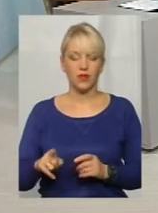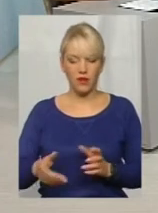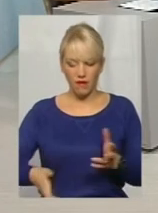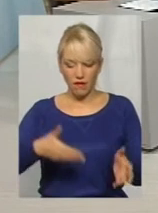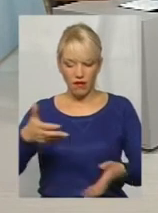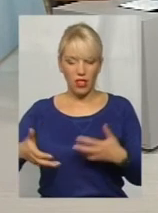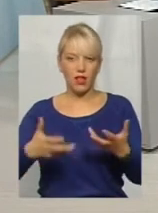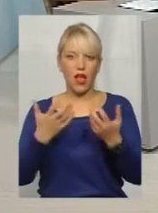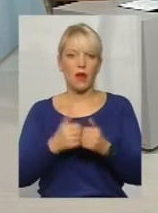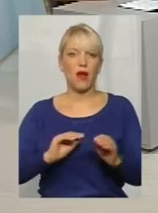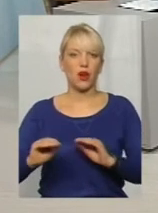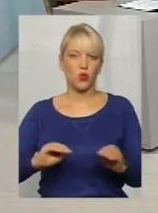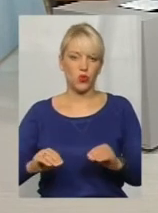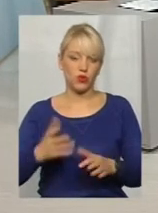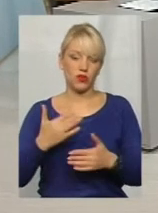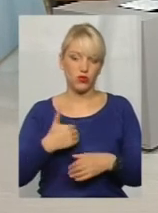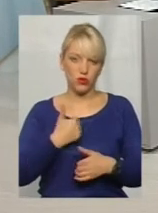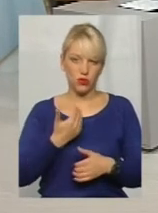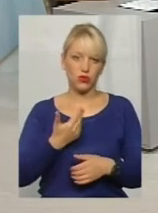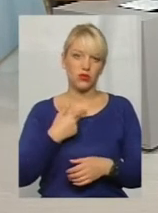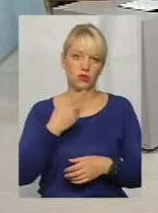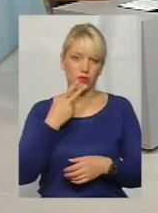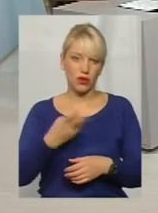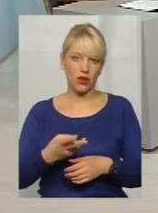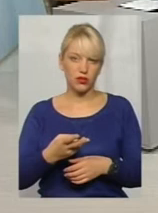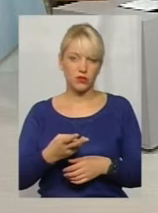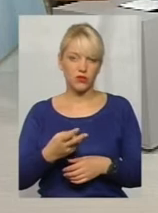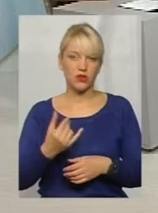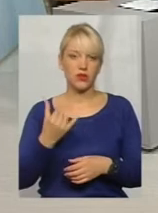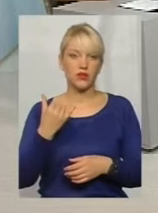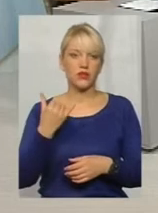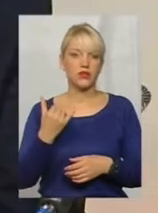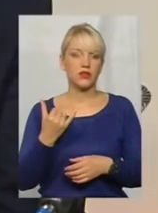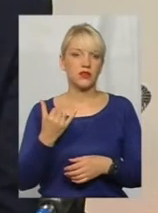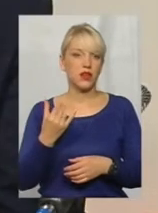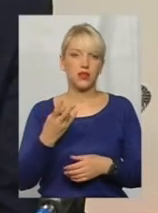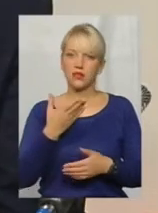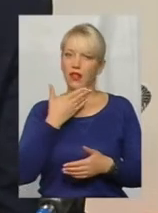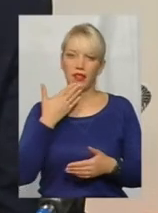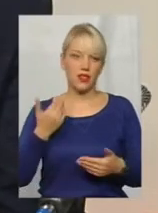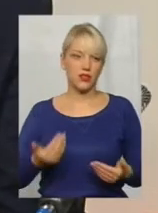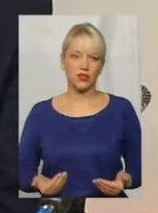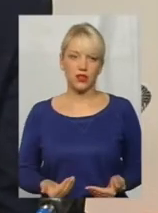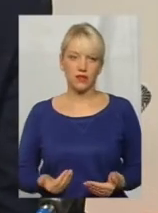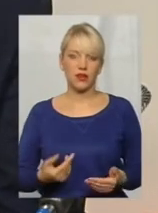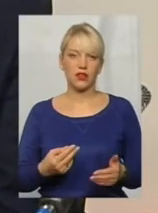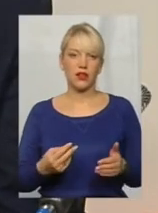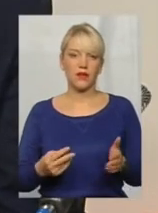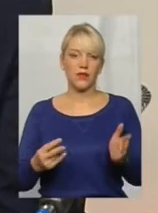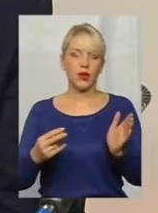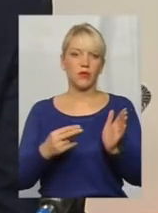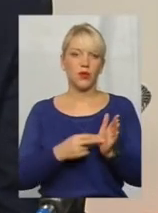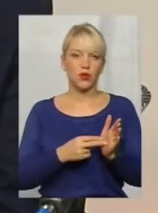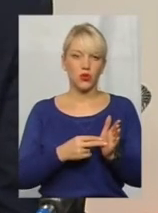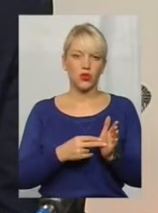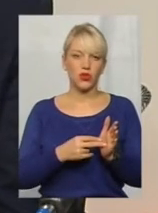І якщо ви хочете, то ми казали, покажемо, що він вже не живий. Включили до нього ці,